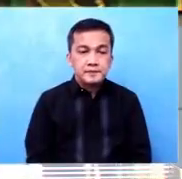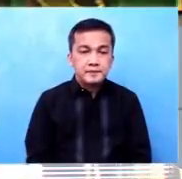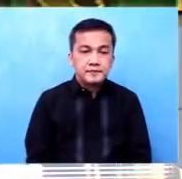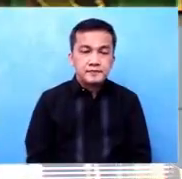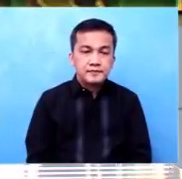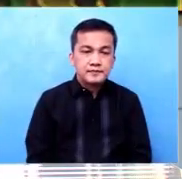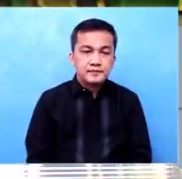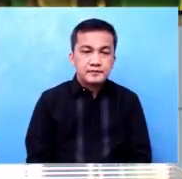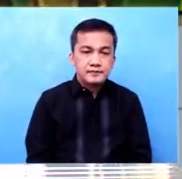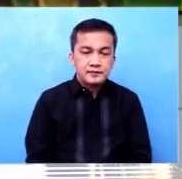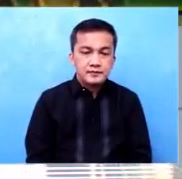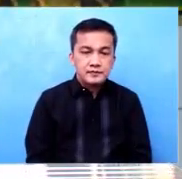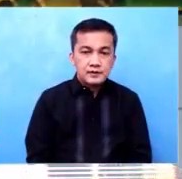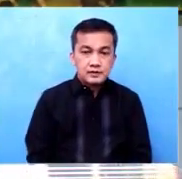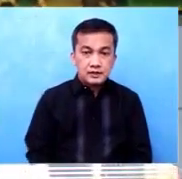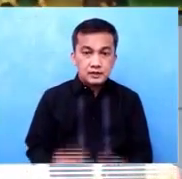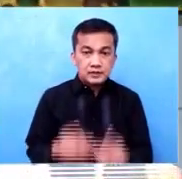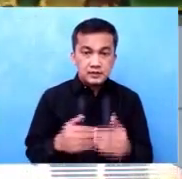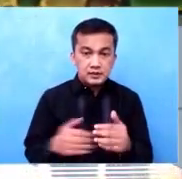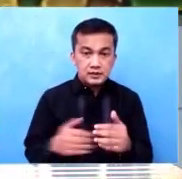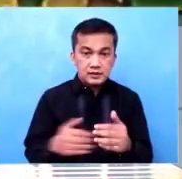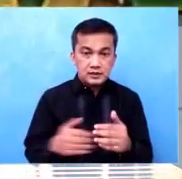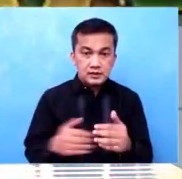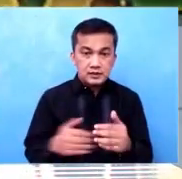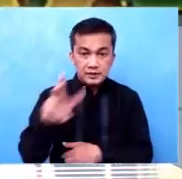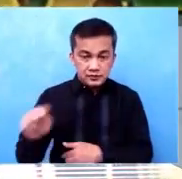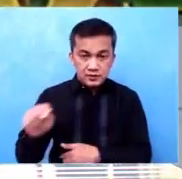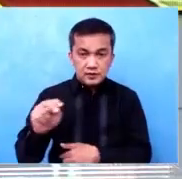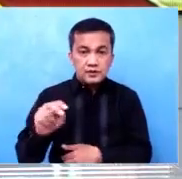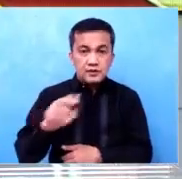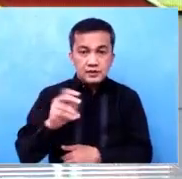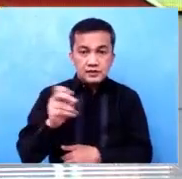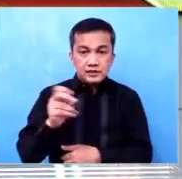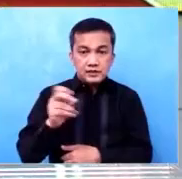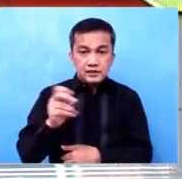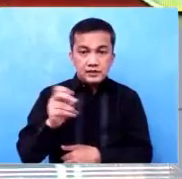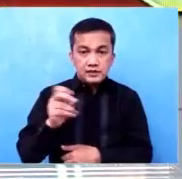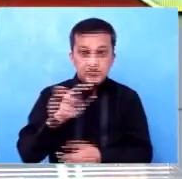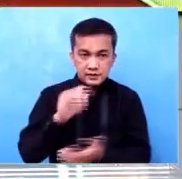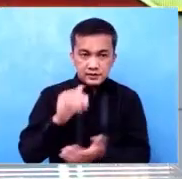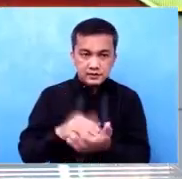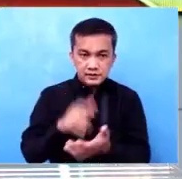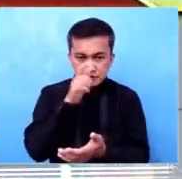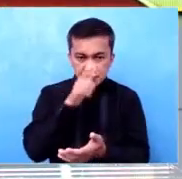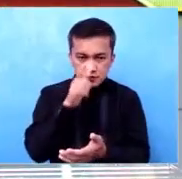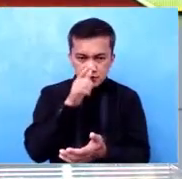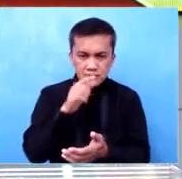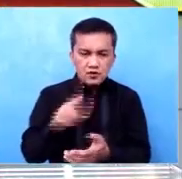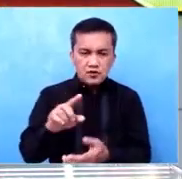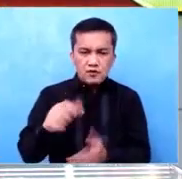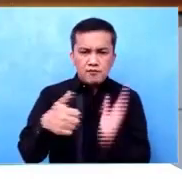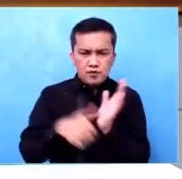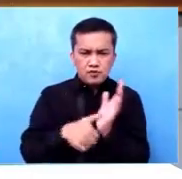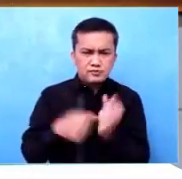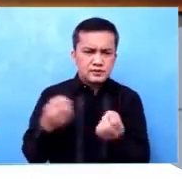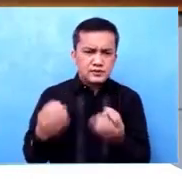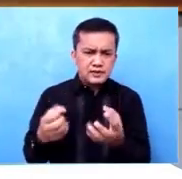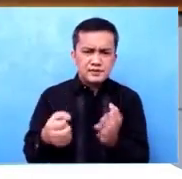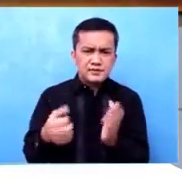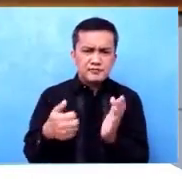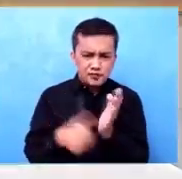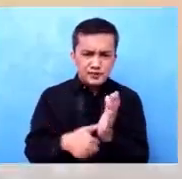Nangunguna pa rin ang Calabar Zone, Metro Manila at Central Luzon sa mga rehiyong vote-rich o may pinakamaraming potensyal na boto sa